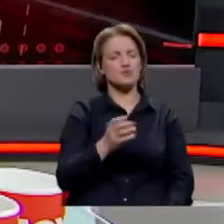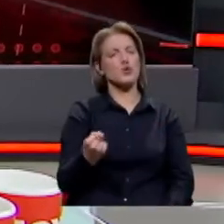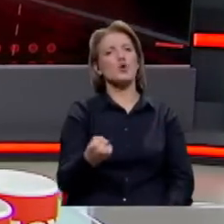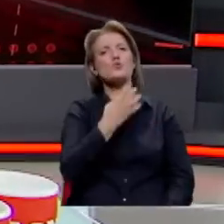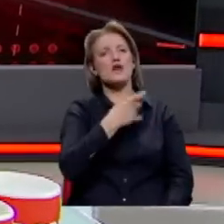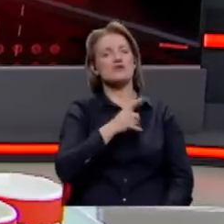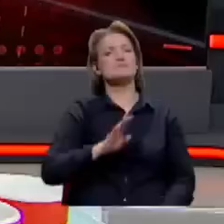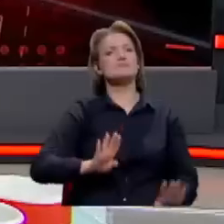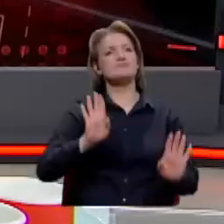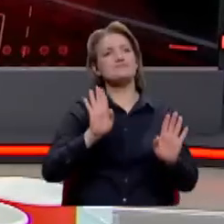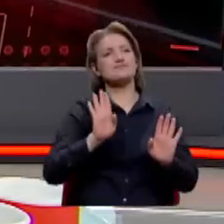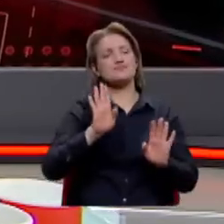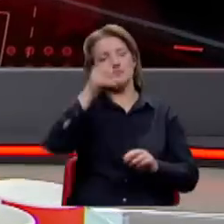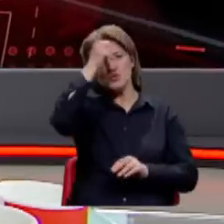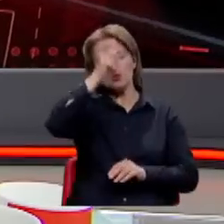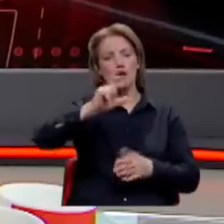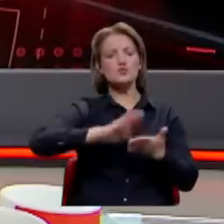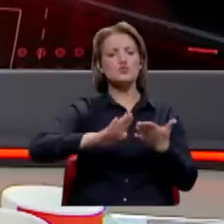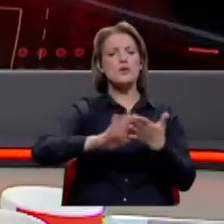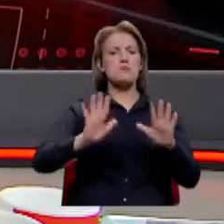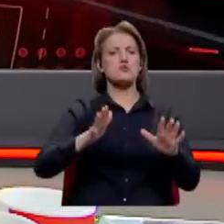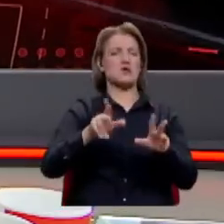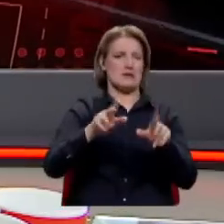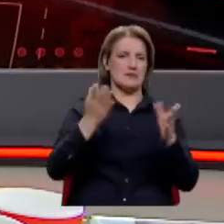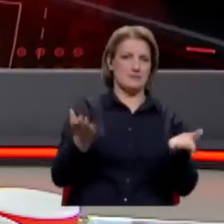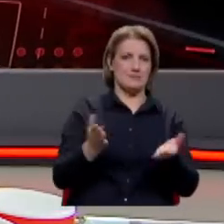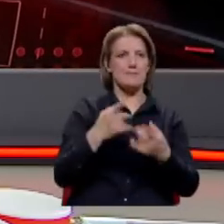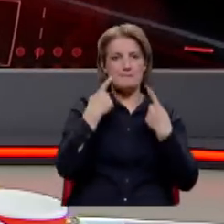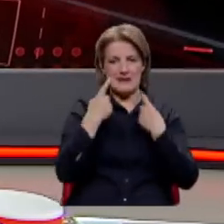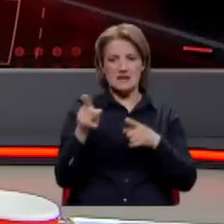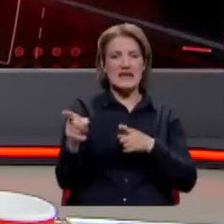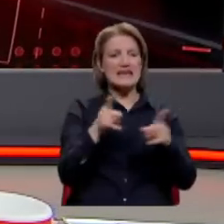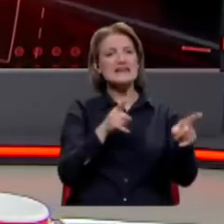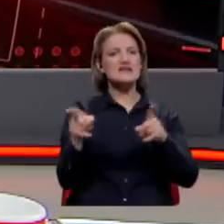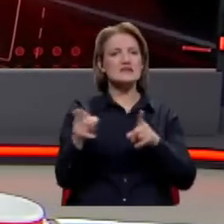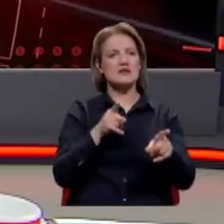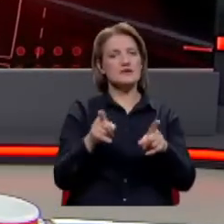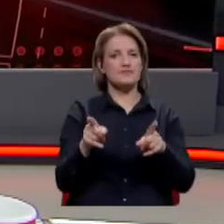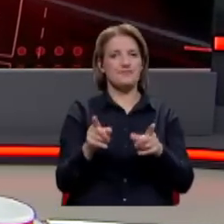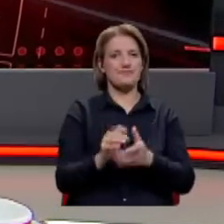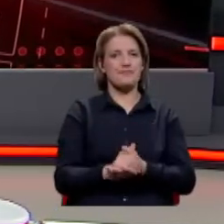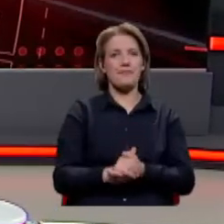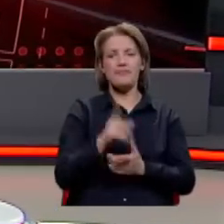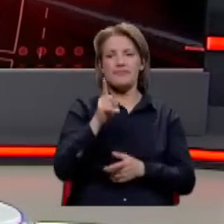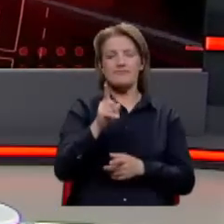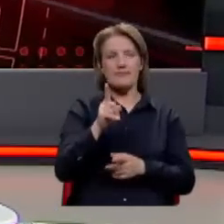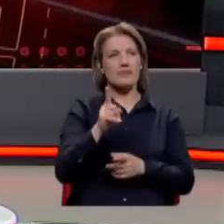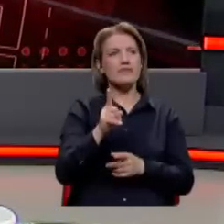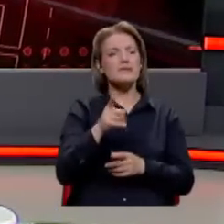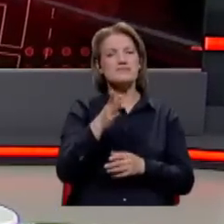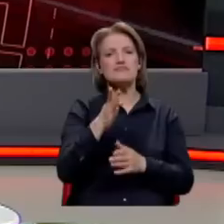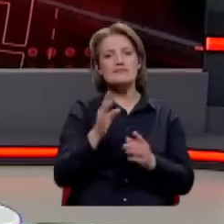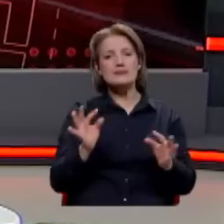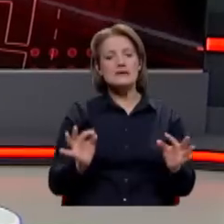göndereceğiz, işte ülkede düzeni bozuyor filan diye. Bakın bu ikisinin bir kesişim kümesi var.